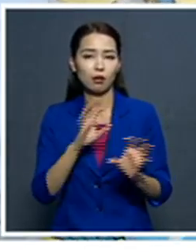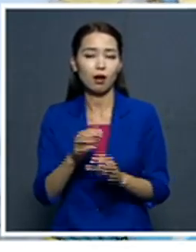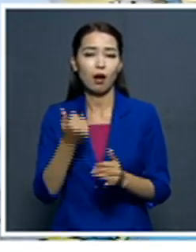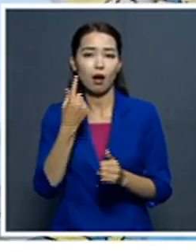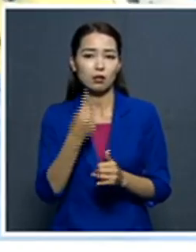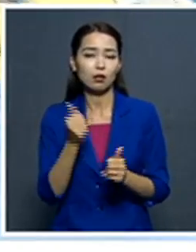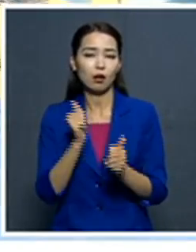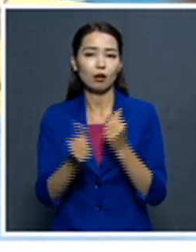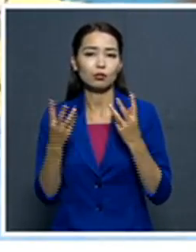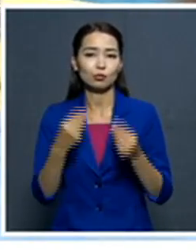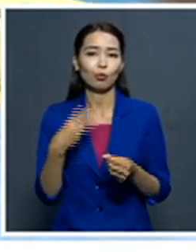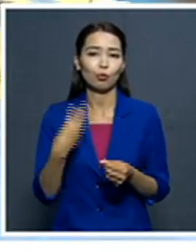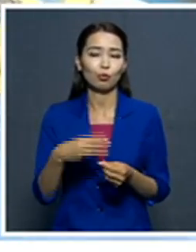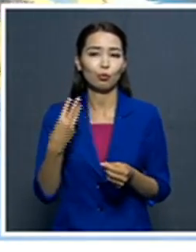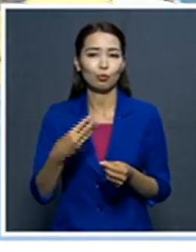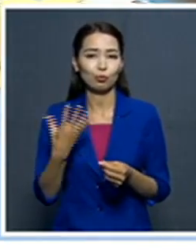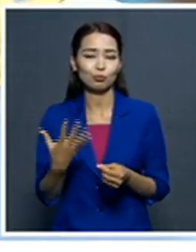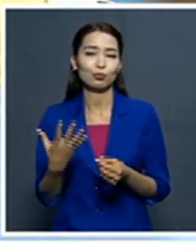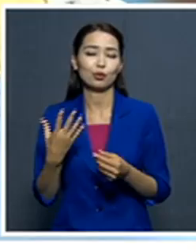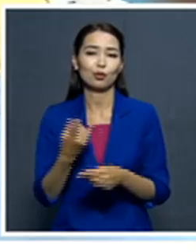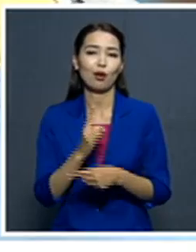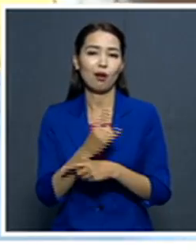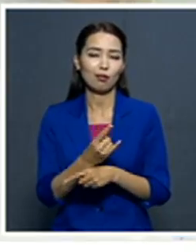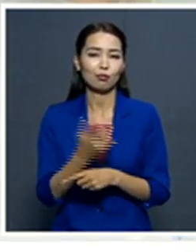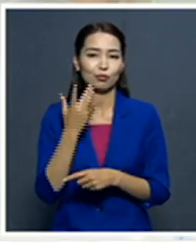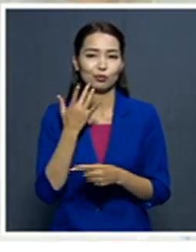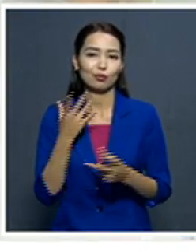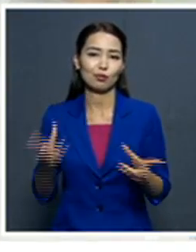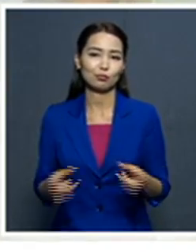күнде 30-35 нәресте дүниеге келеді.